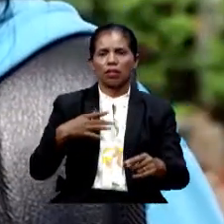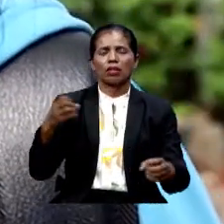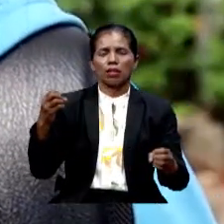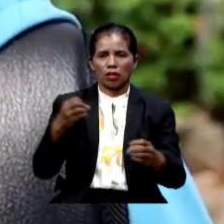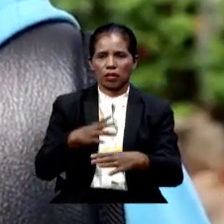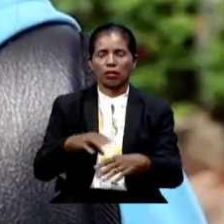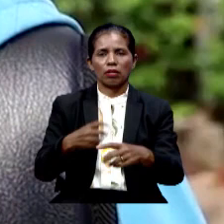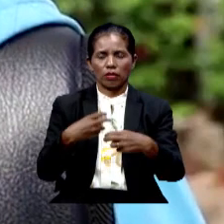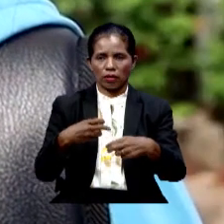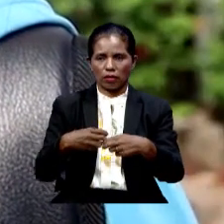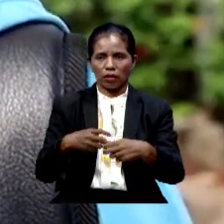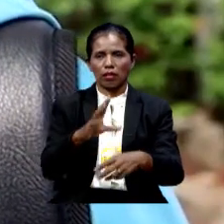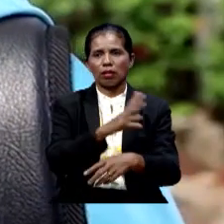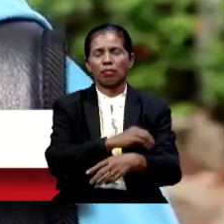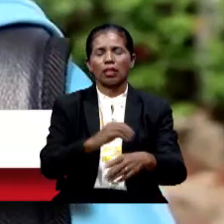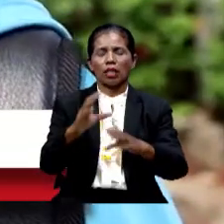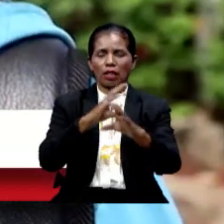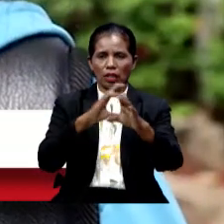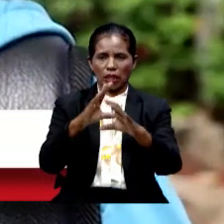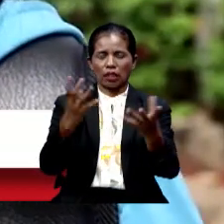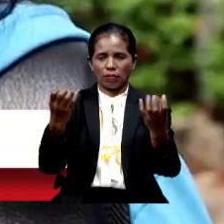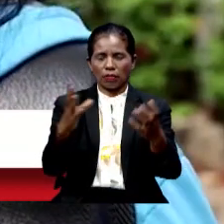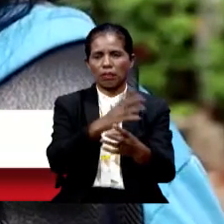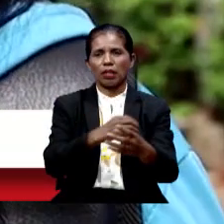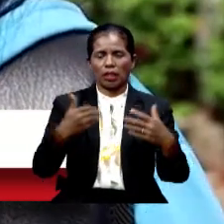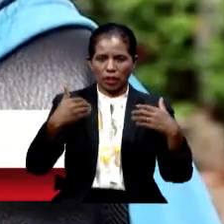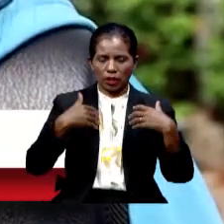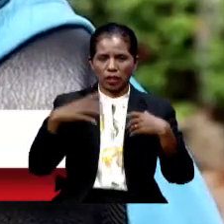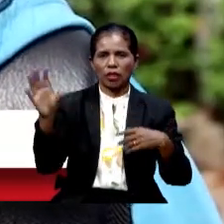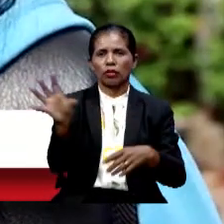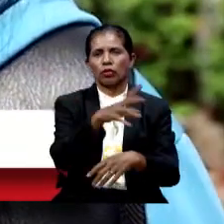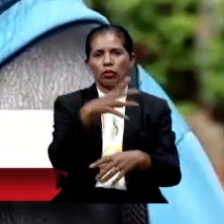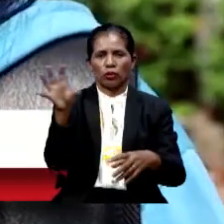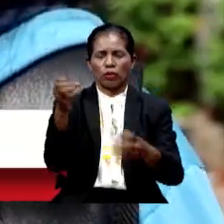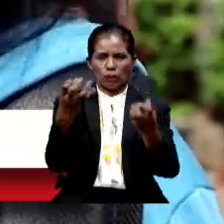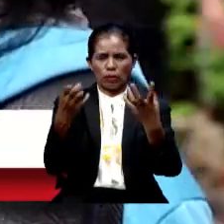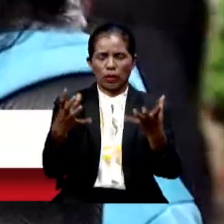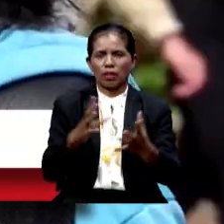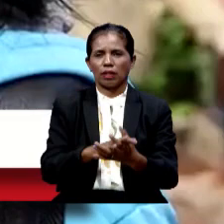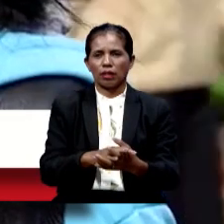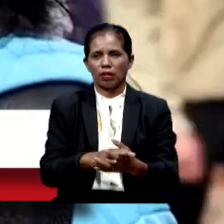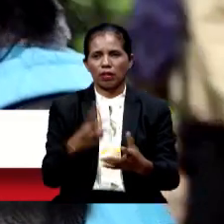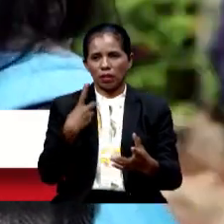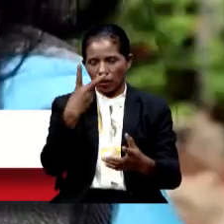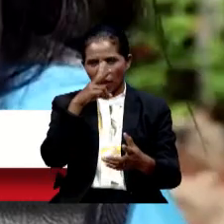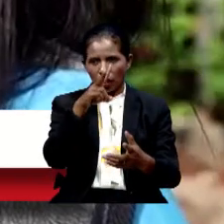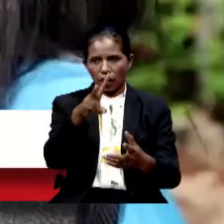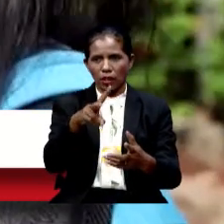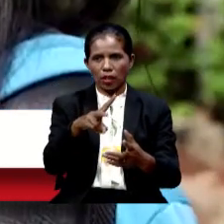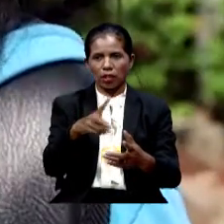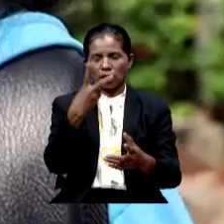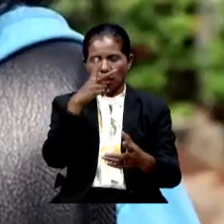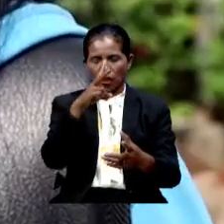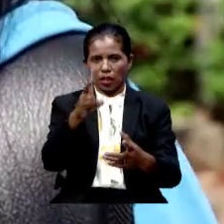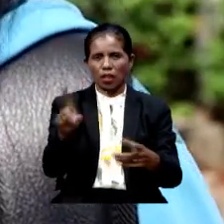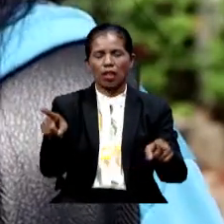Apalagi banyak kendaraan yang terus macet pula, jadi asapnya banyak banget gitu. Kadang-kadang lihat dunianya berkabut